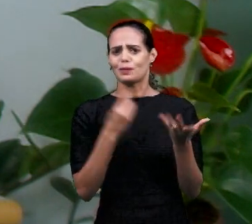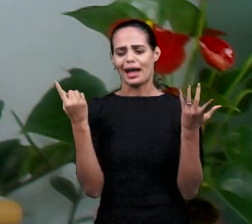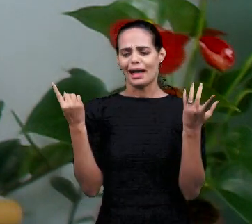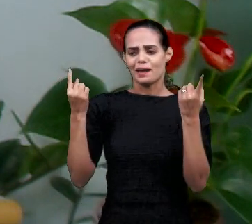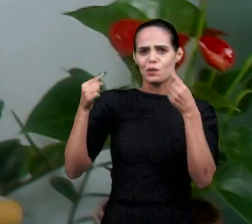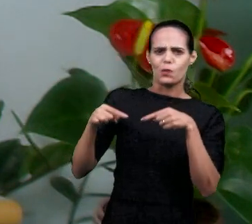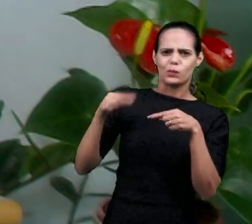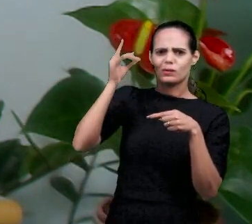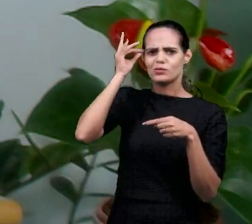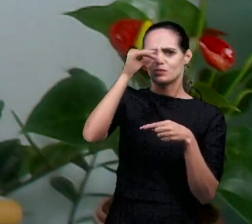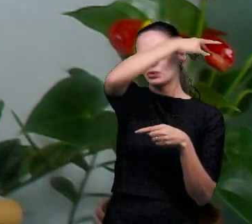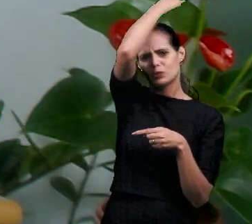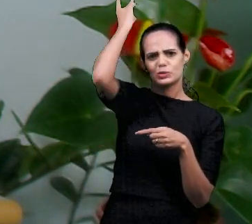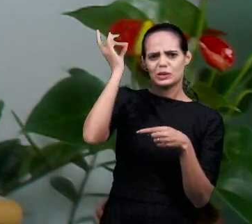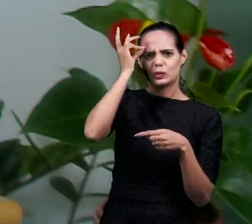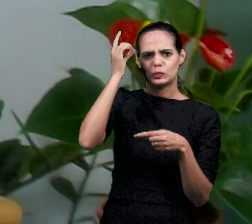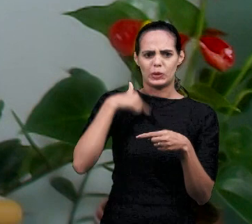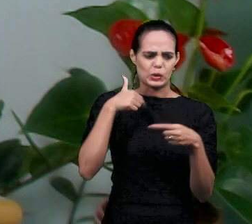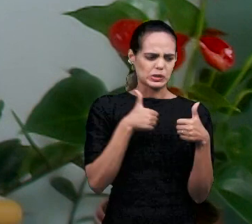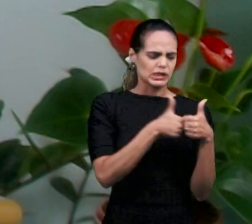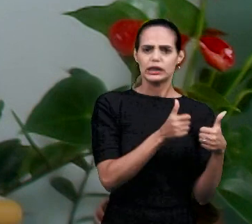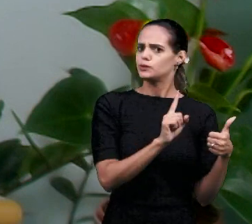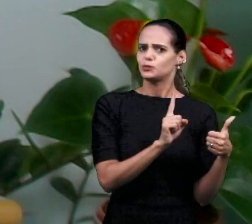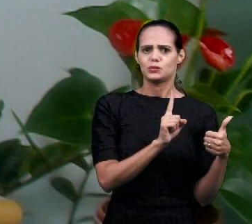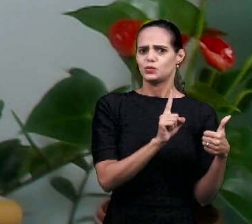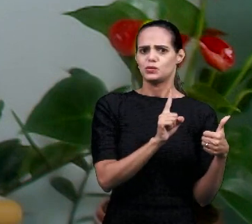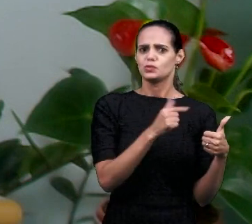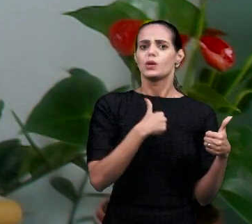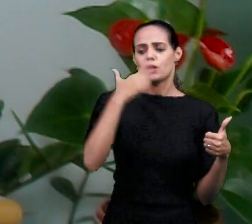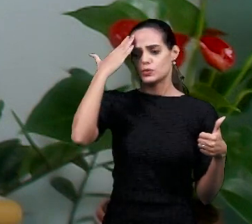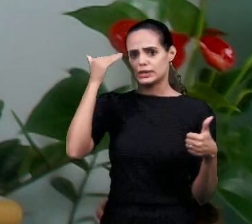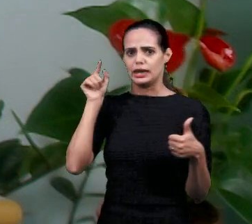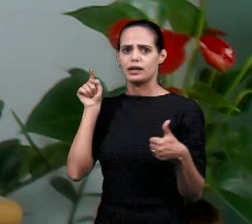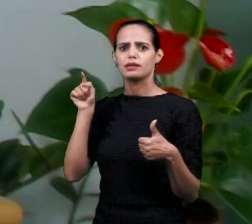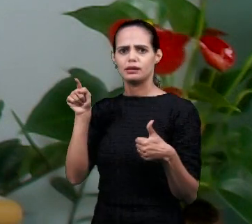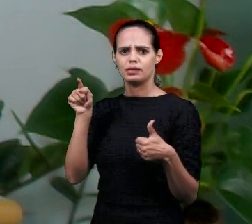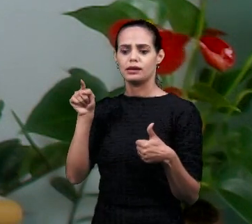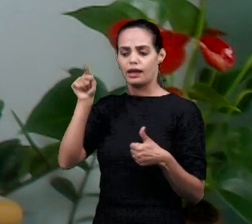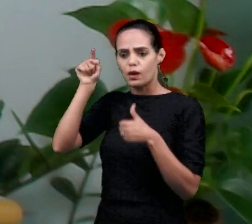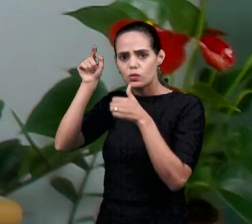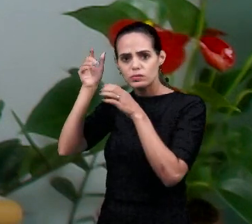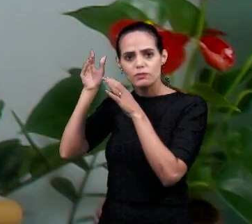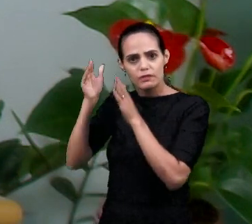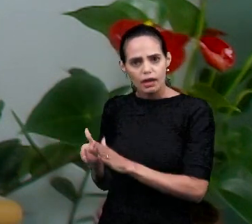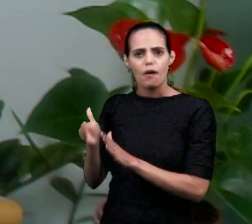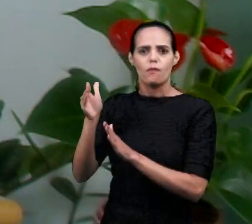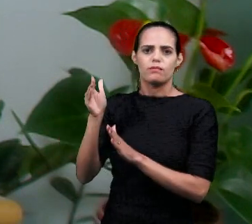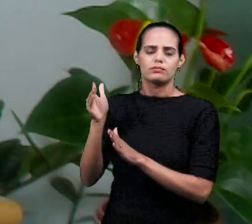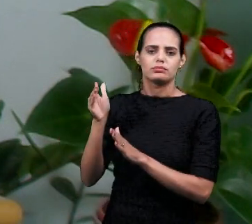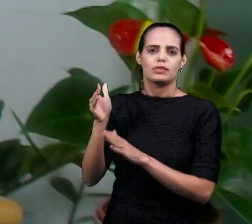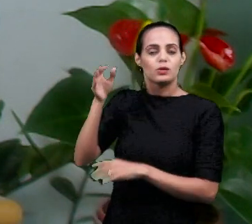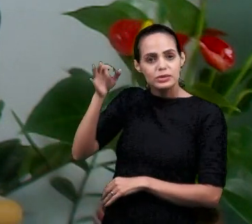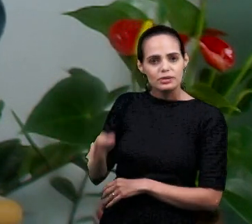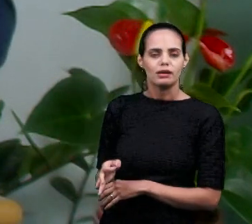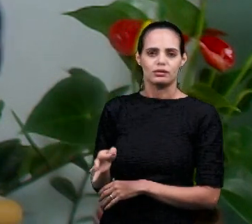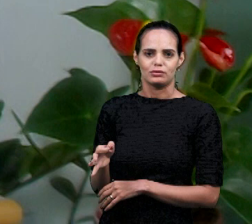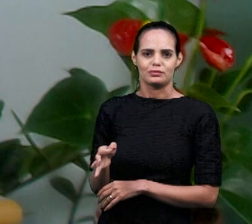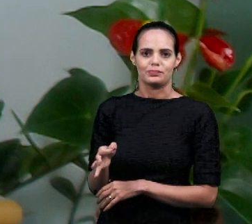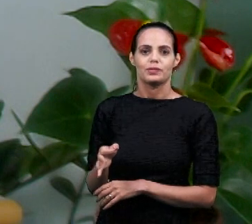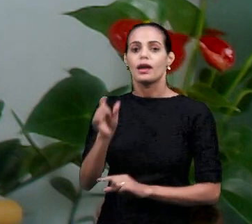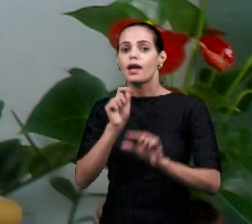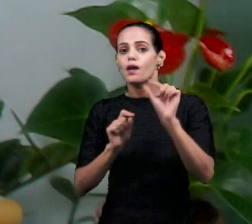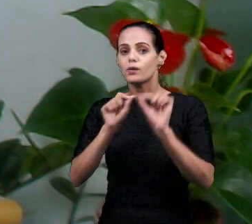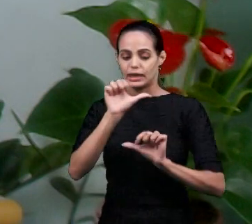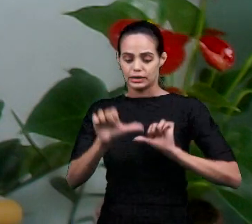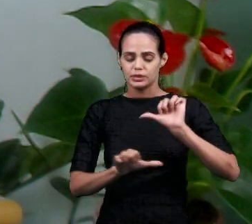Saint-Esprit lui-même dans la vie du chrétien. Donc, quand il accepte Jésus, le Saint-Esprit vient pour faire habitation en lui. C'est la nouvelle